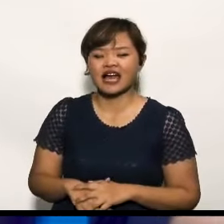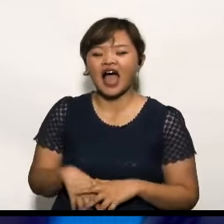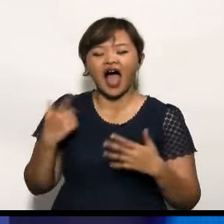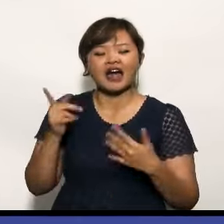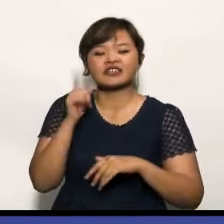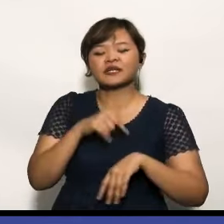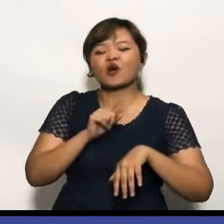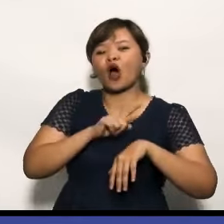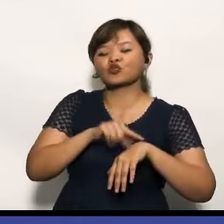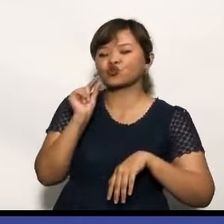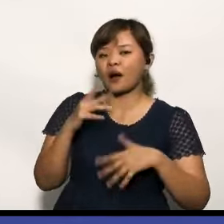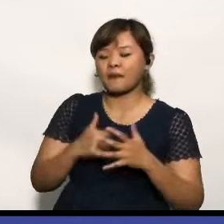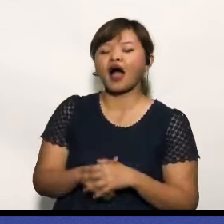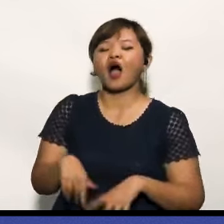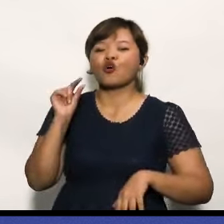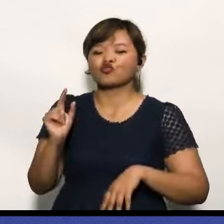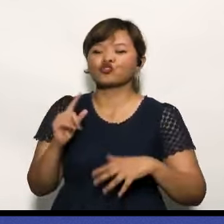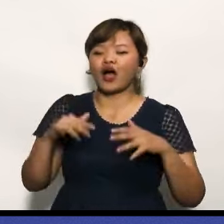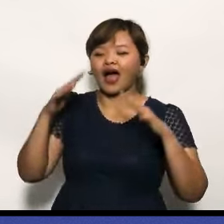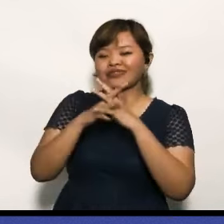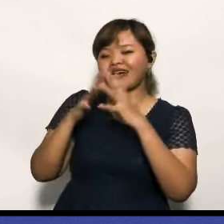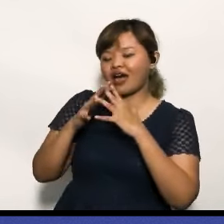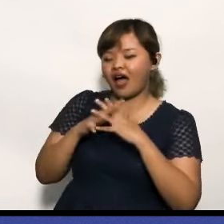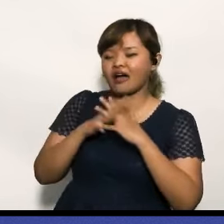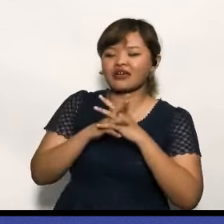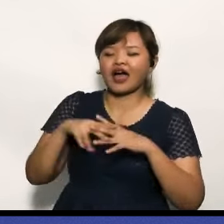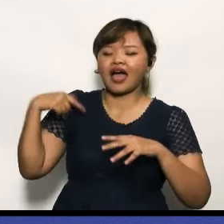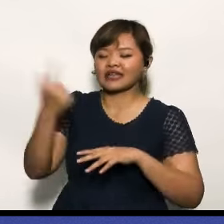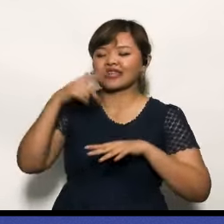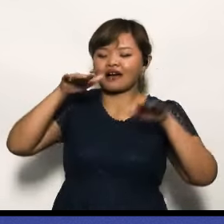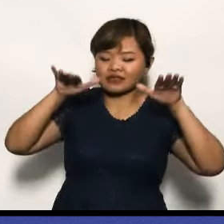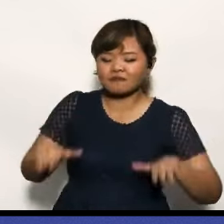in. Waktunya saudara untuk menempati tanah-tanah tersebut.